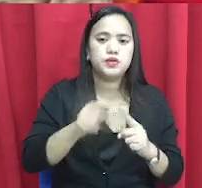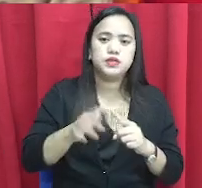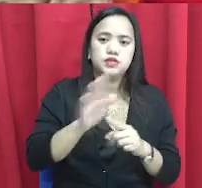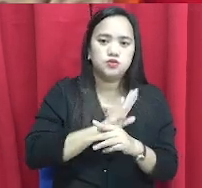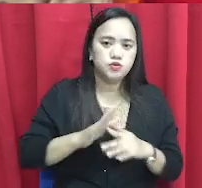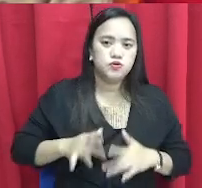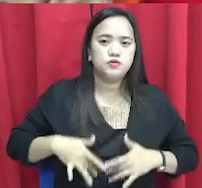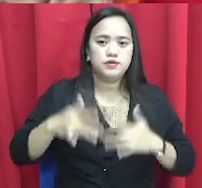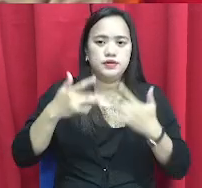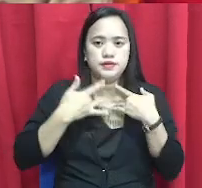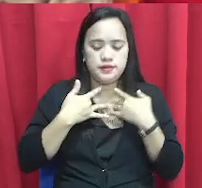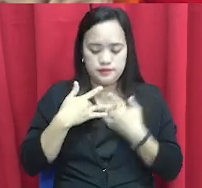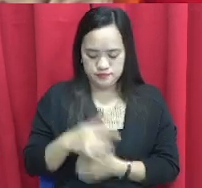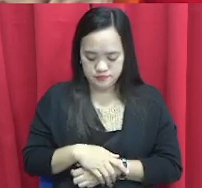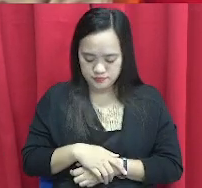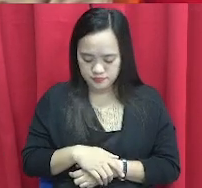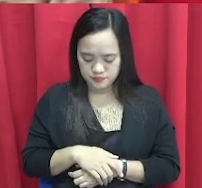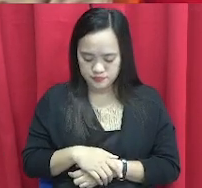nag-establisar